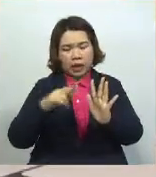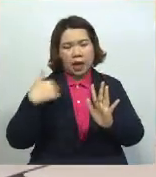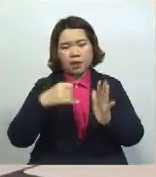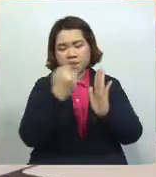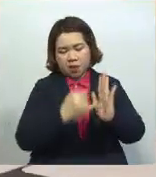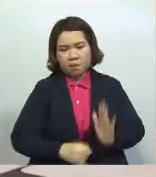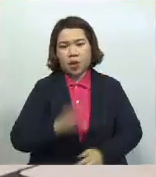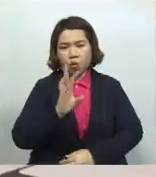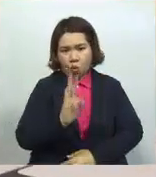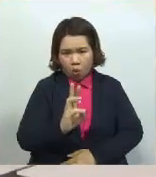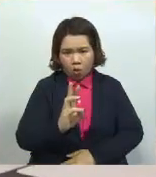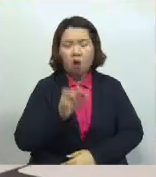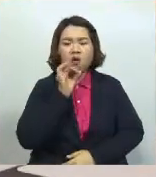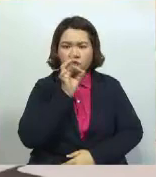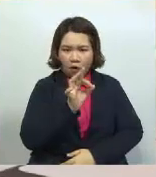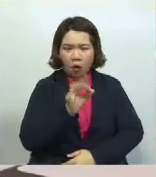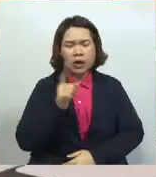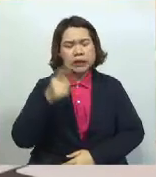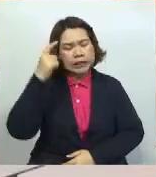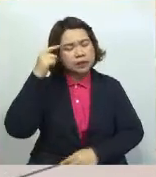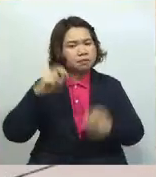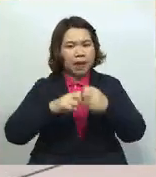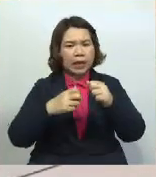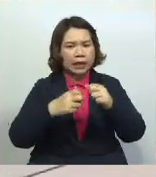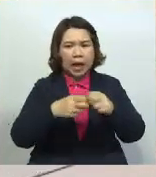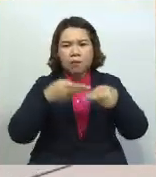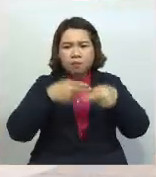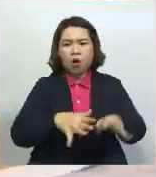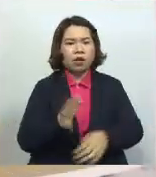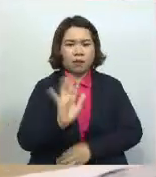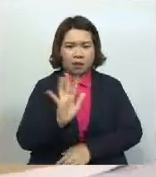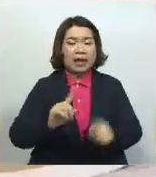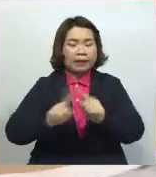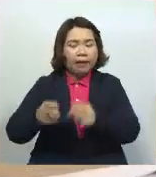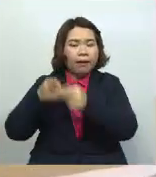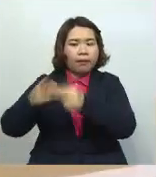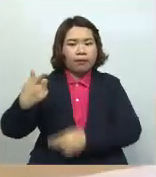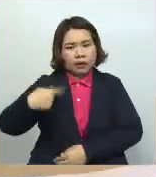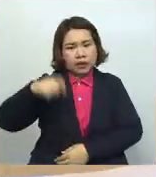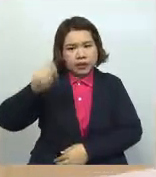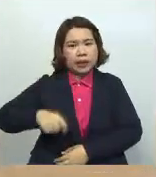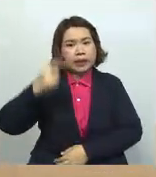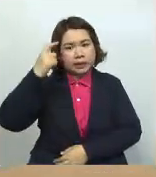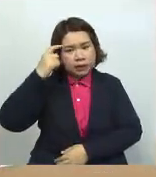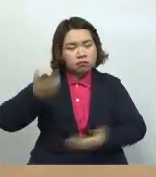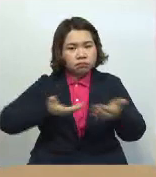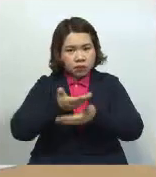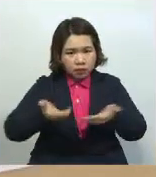ข้อหามั่นใจคดีนี้ไม่หลุดแต่ทั้งนี้ก็ขึ้นอยู่กับดุลพินิจของศาลในการพิจารณาด้ว